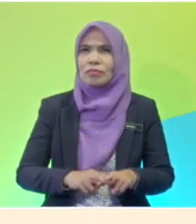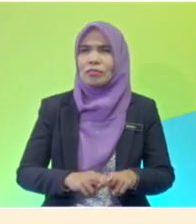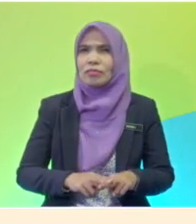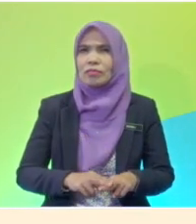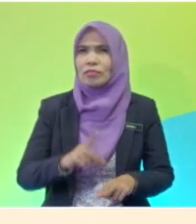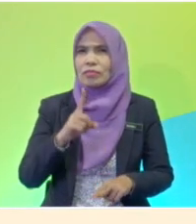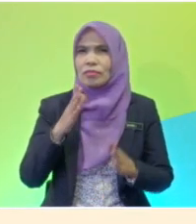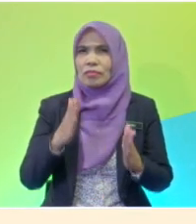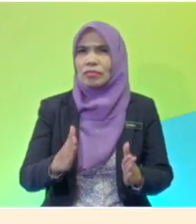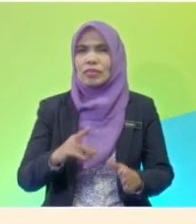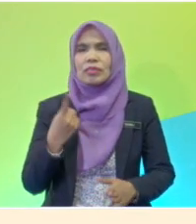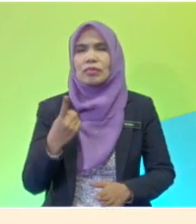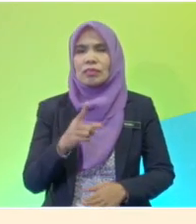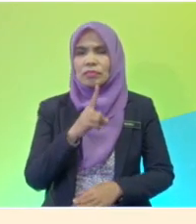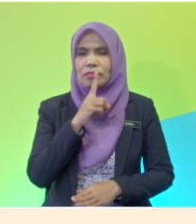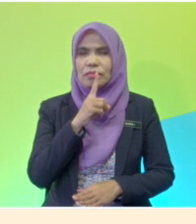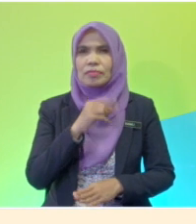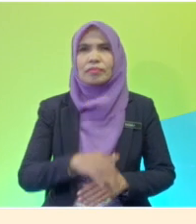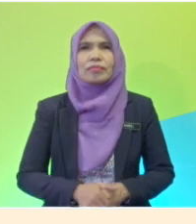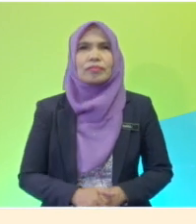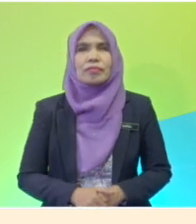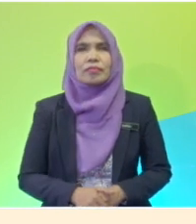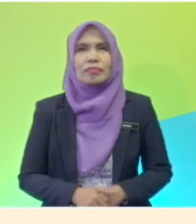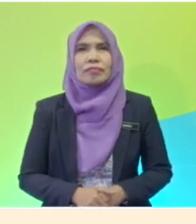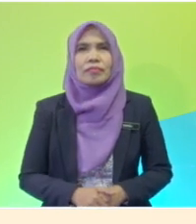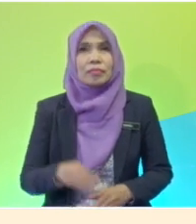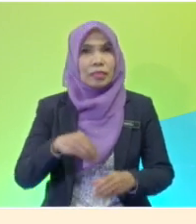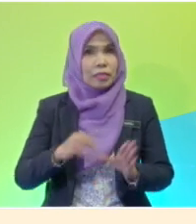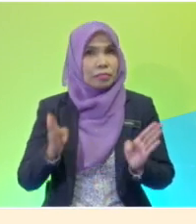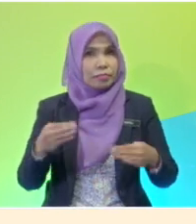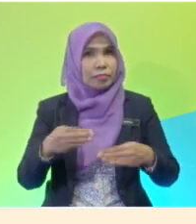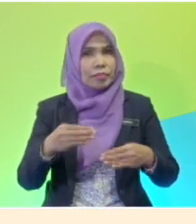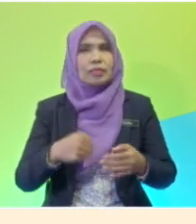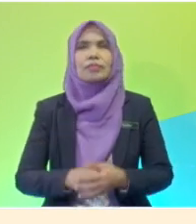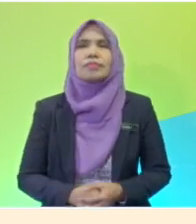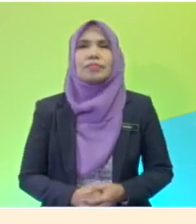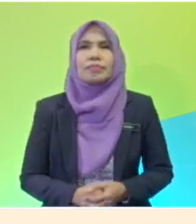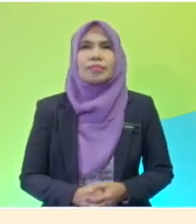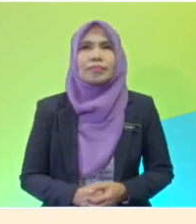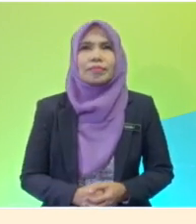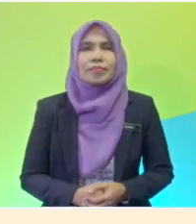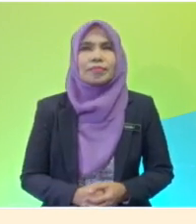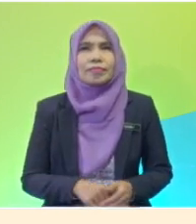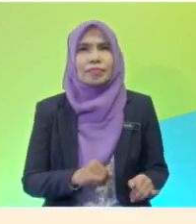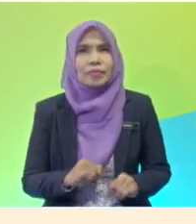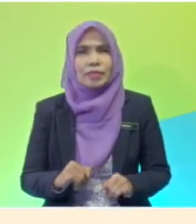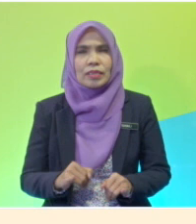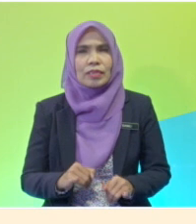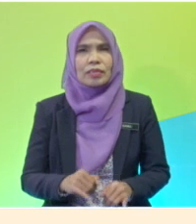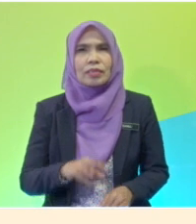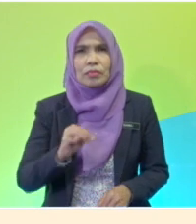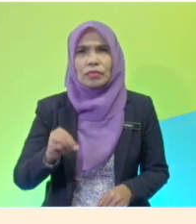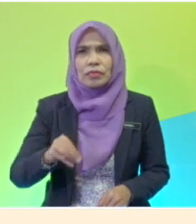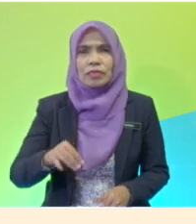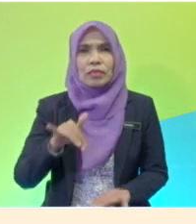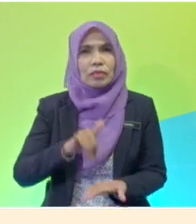syukur alhamdulillah itu antara ciri-cirinya tuh kalau katakan murid itu belum ee ambil ujian itv Tetapi